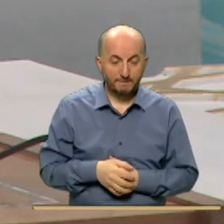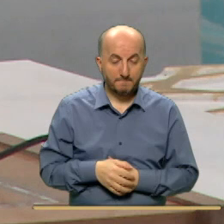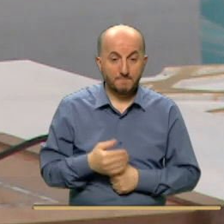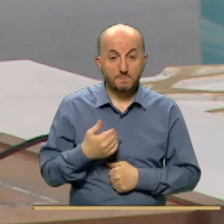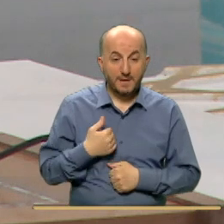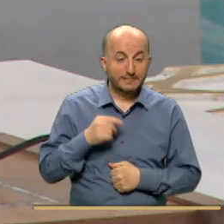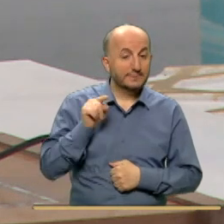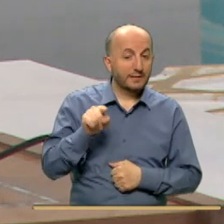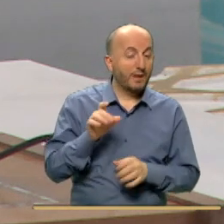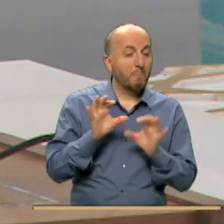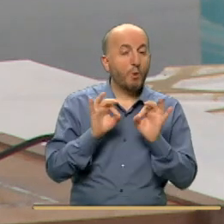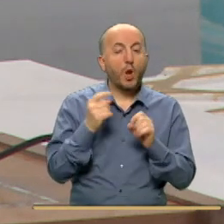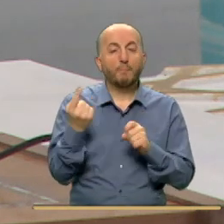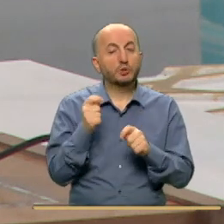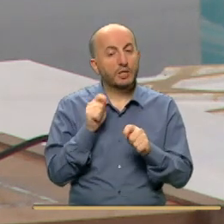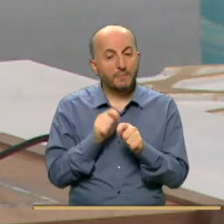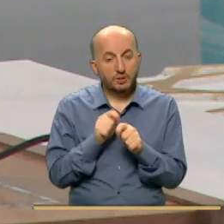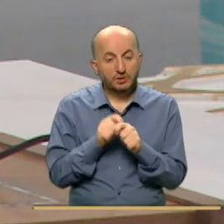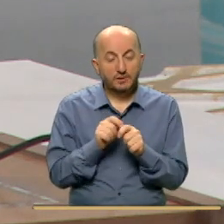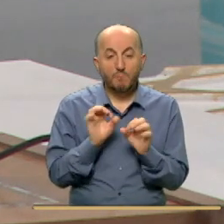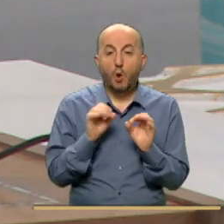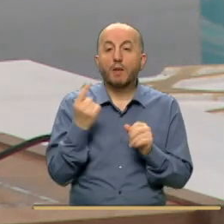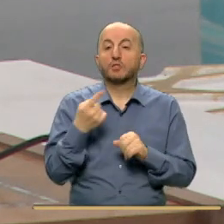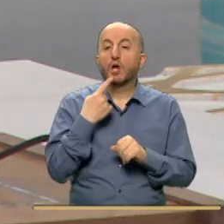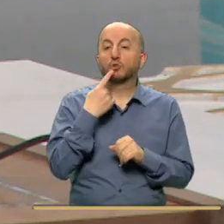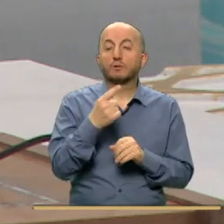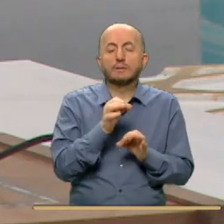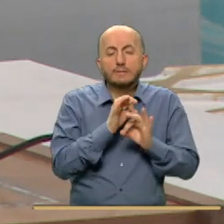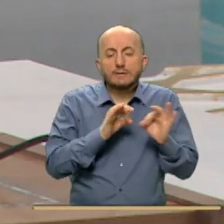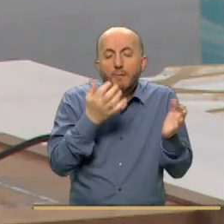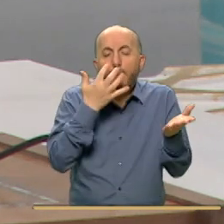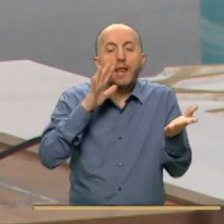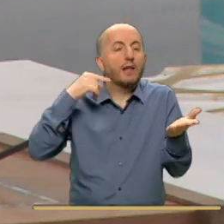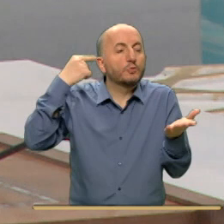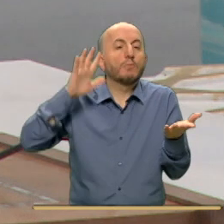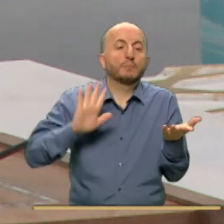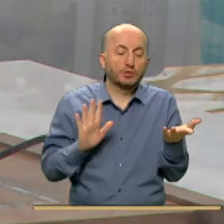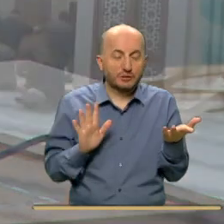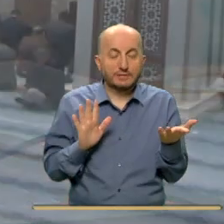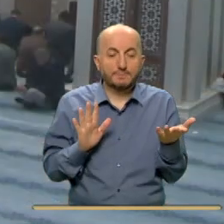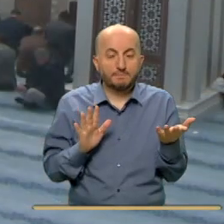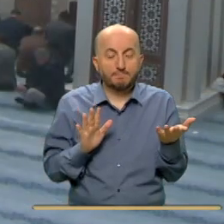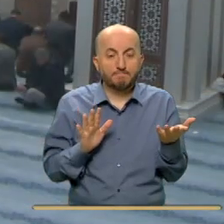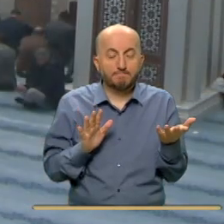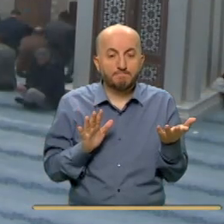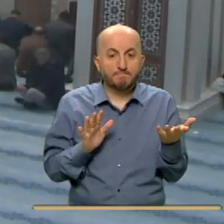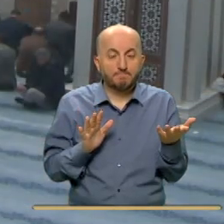ben senden böyle bir şey yapacağını, böyle bir şey söyleyeceğini hiç beklememiştim, düşünmemiştim.